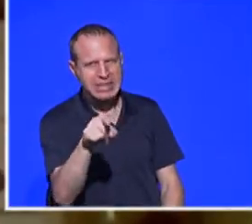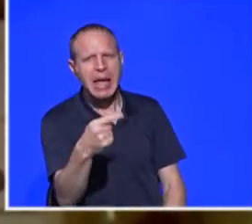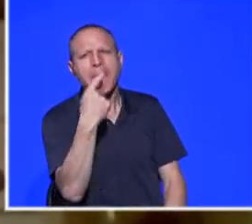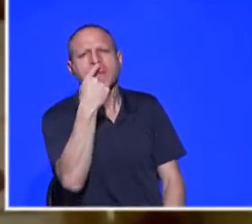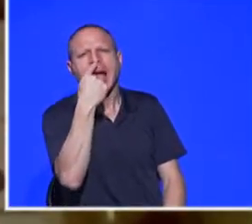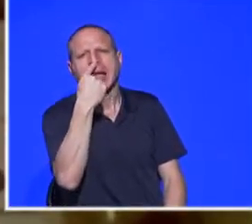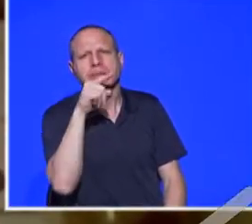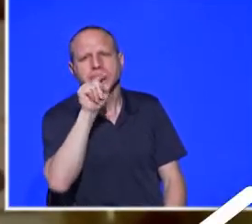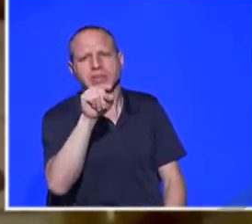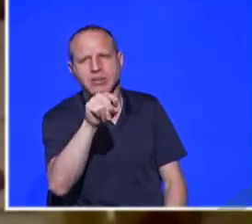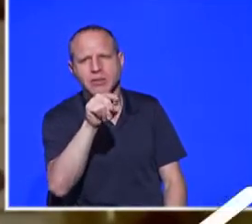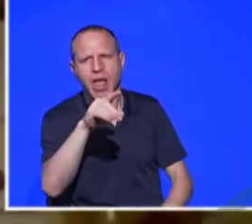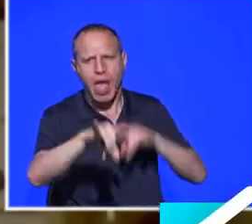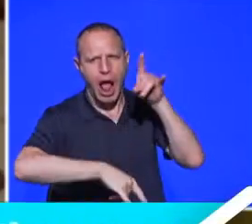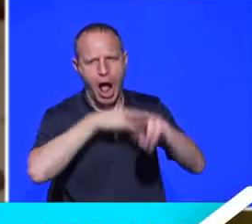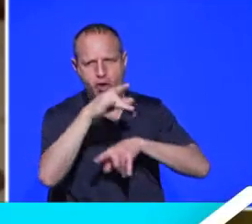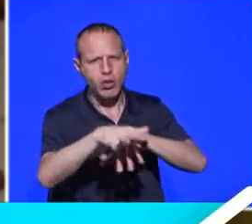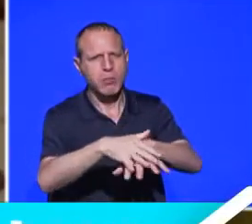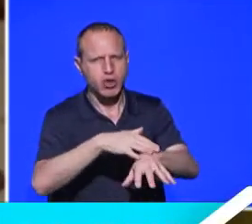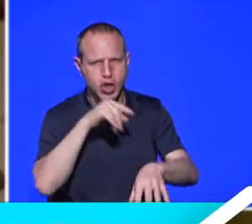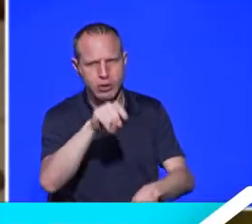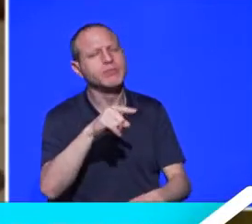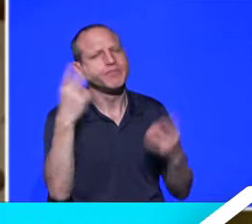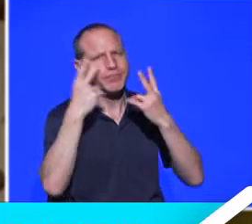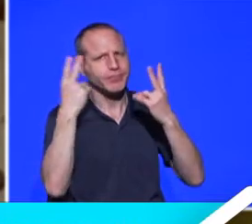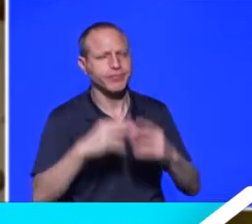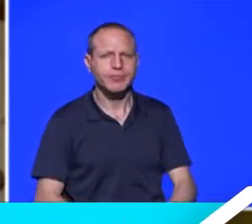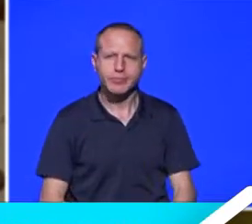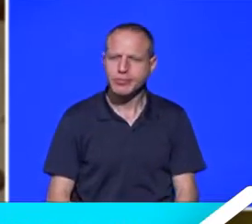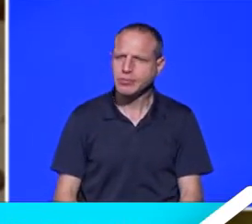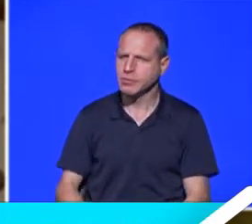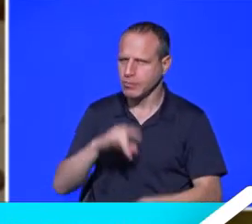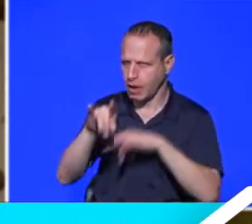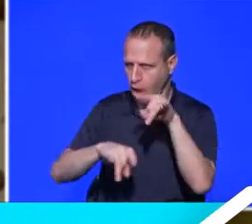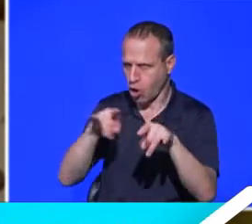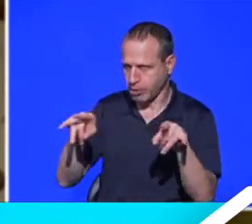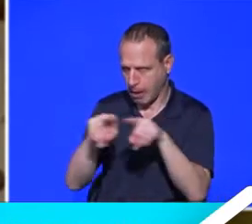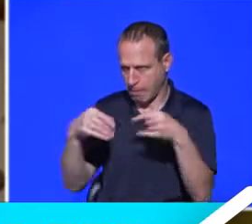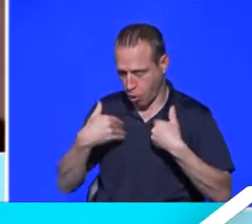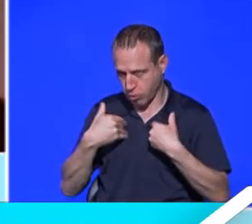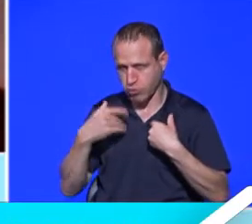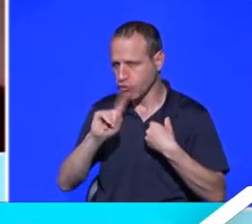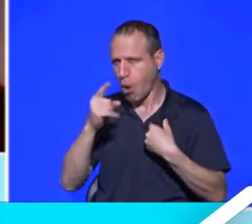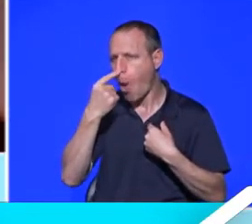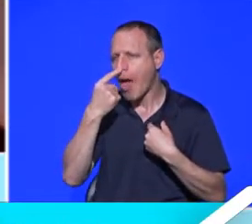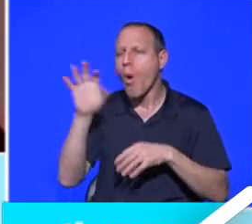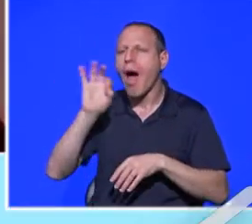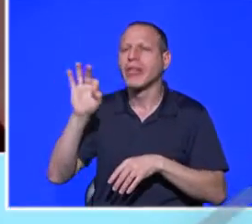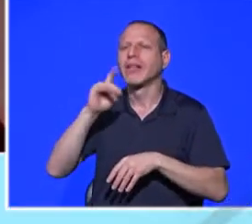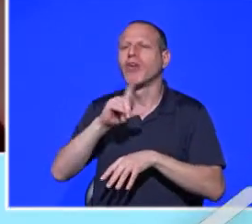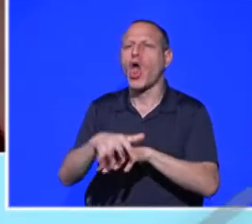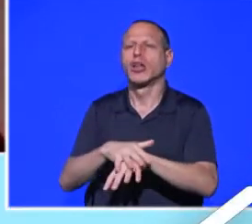זה, החיות מרגישות את זה, אז בהחלט. אז לחיות כמוני שלא הריחו עדיין ועוד לא